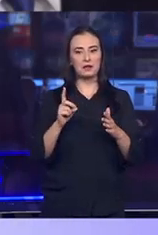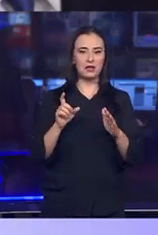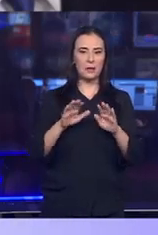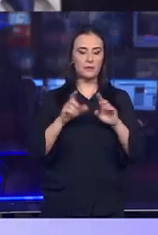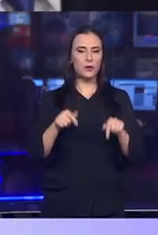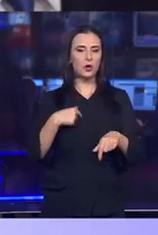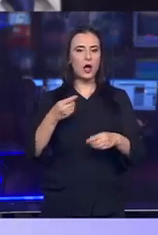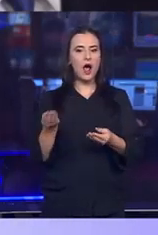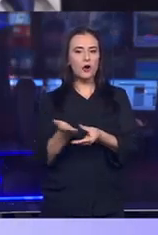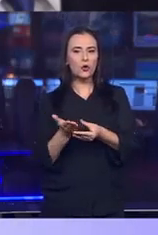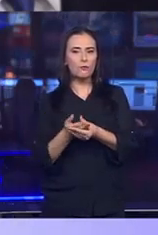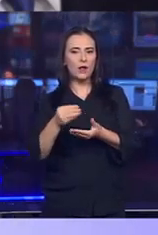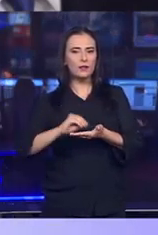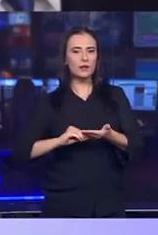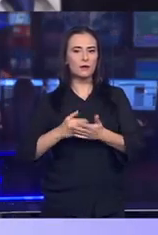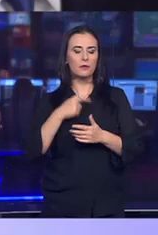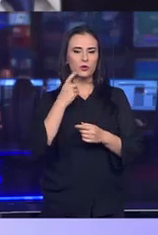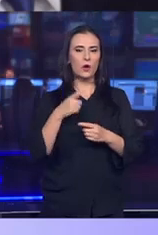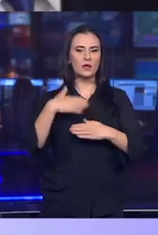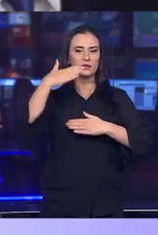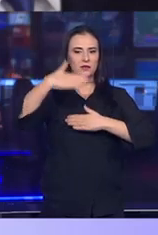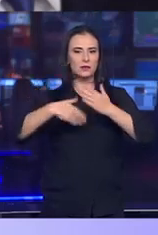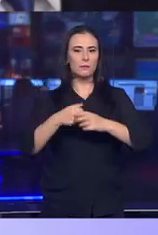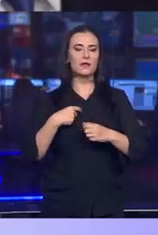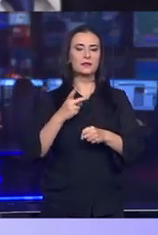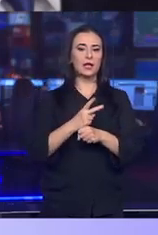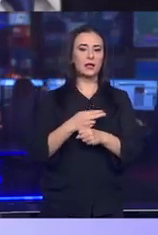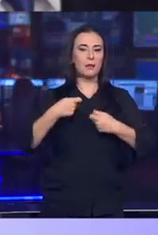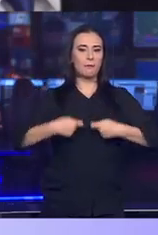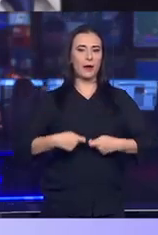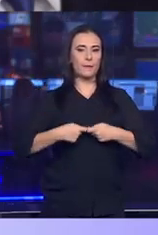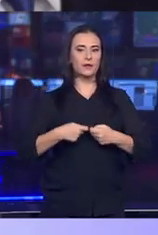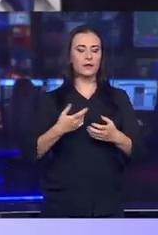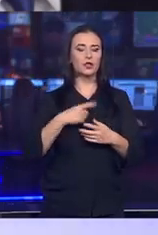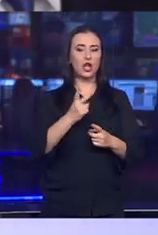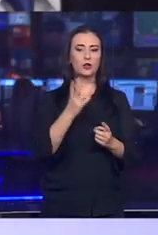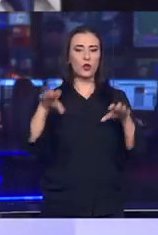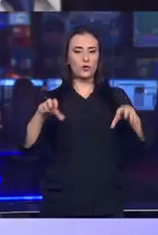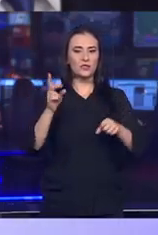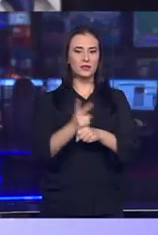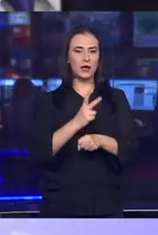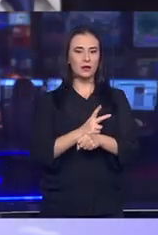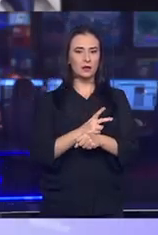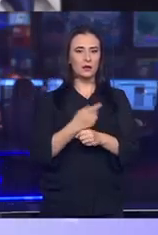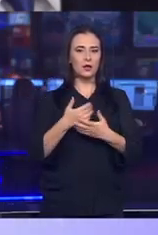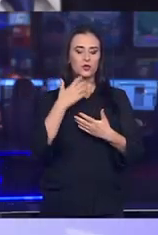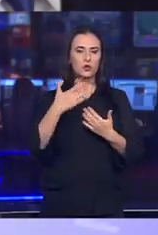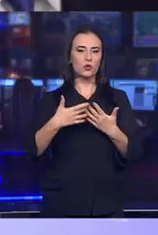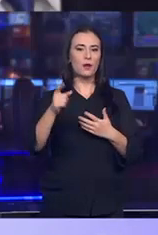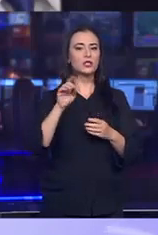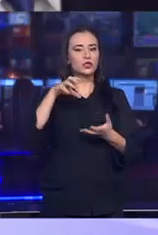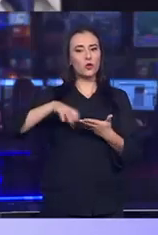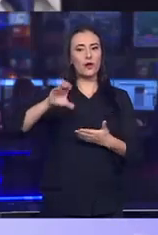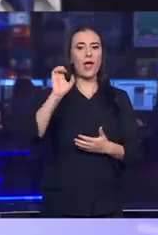de argumente de tot felul, din diverse direcții, între statele membre, între cele 27 de state membre ale Uniunii